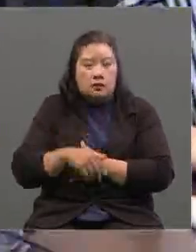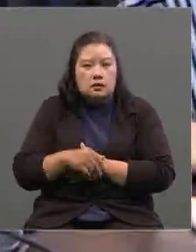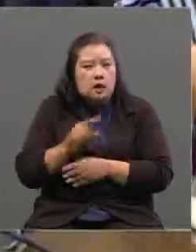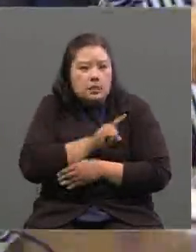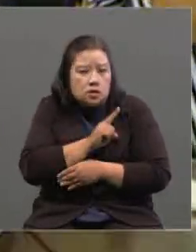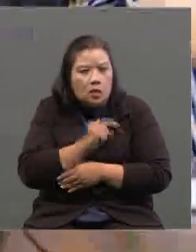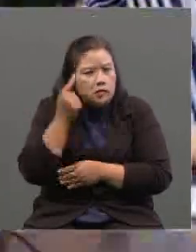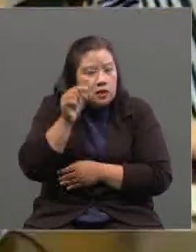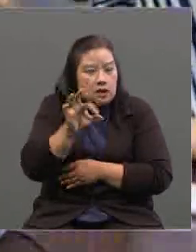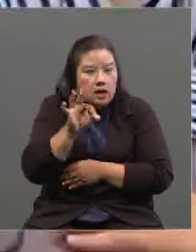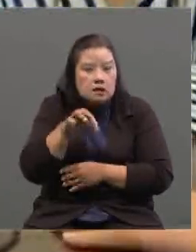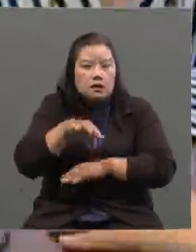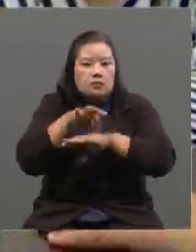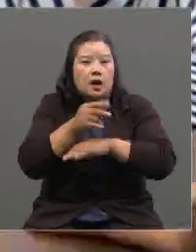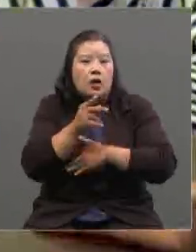ค่ะ